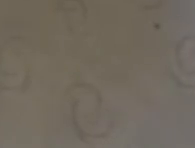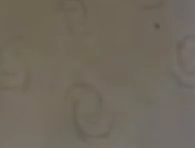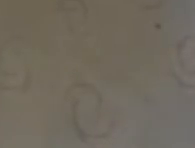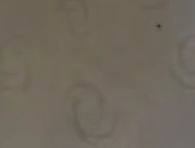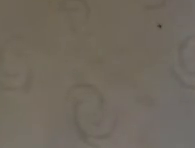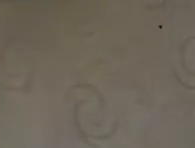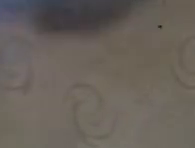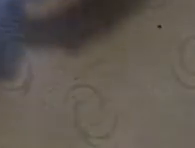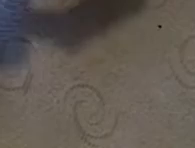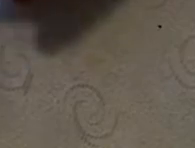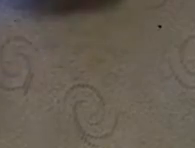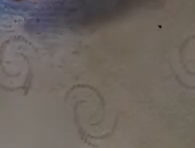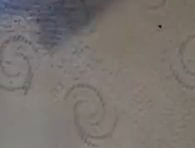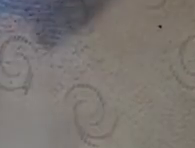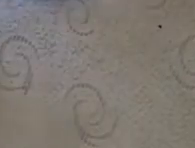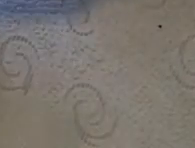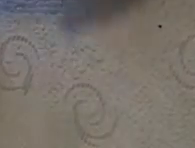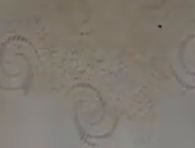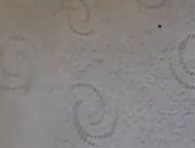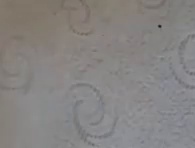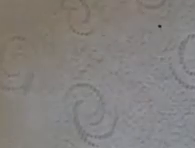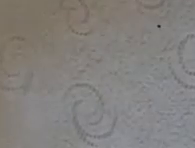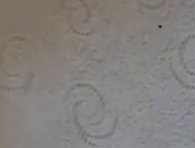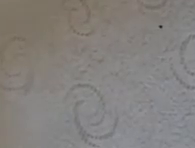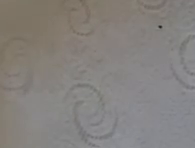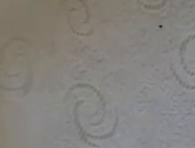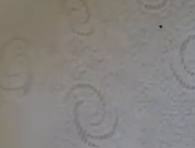Гц. Прибор имеет небольшие габариты,